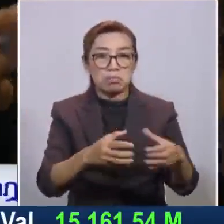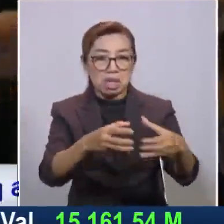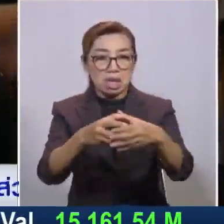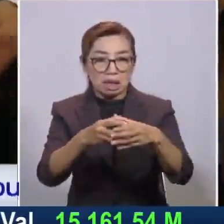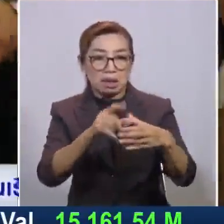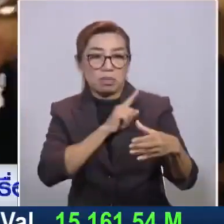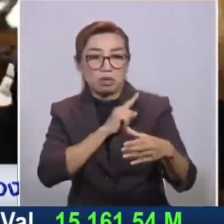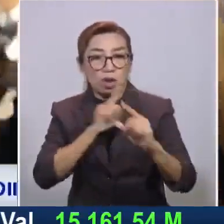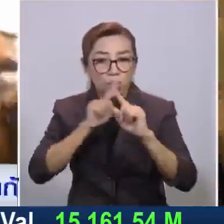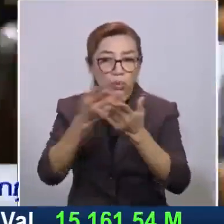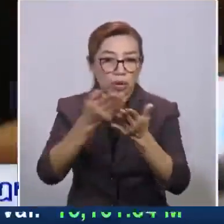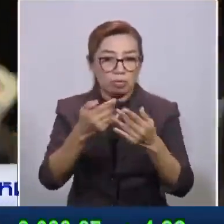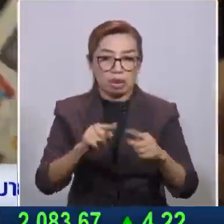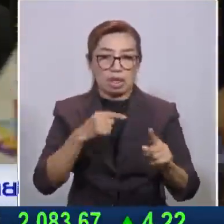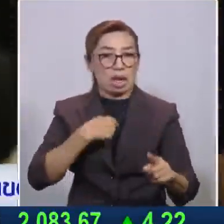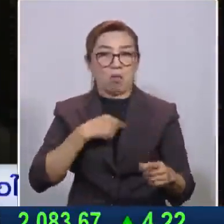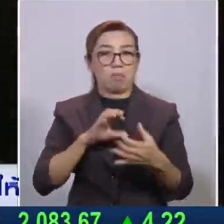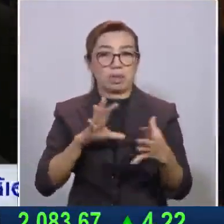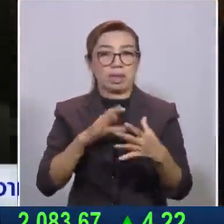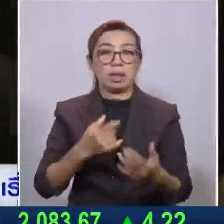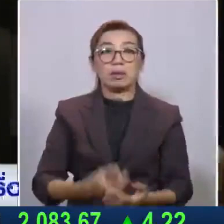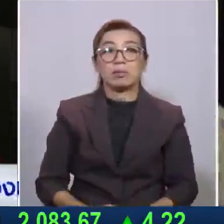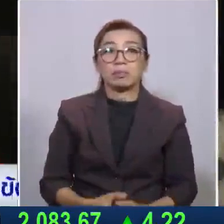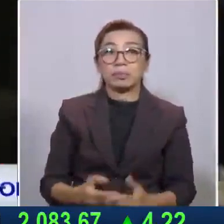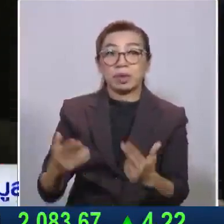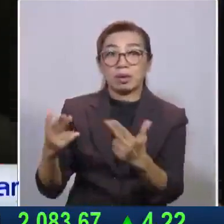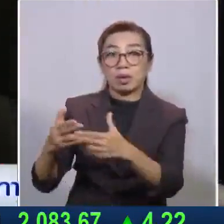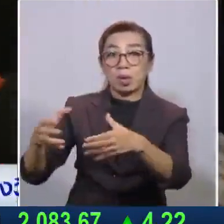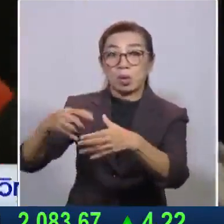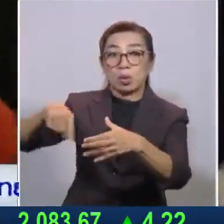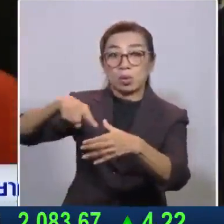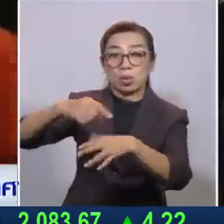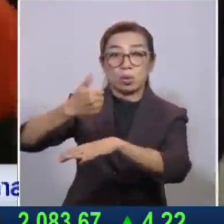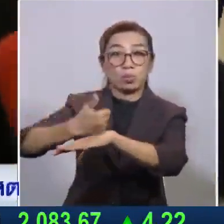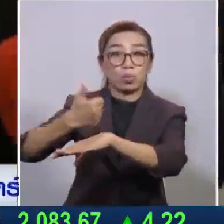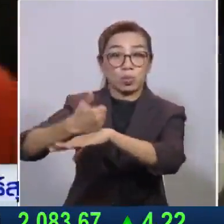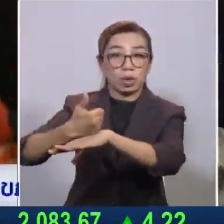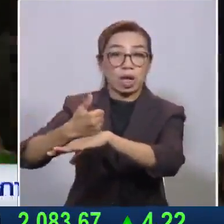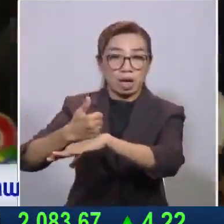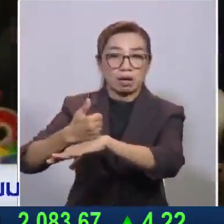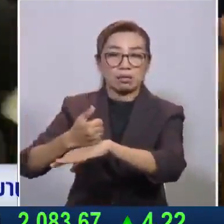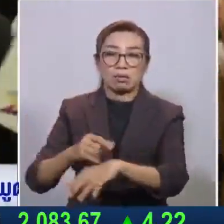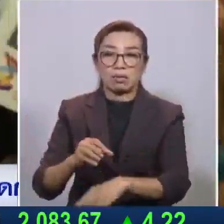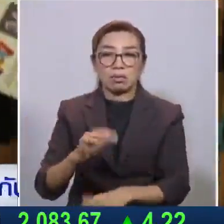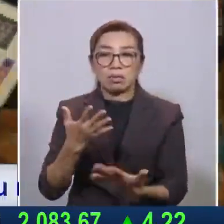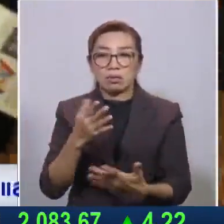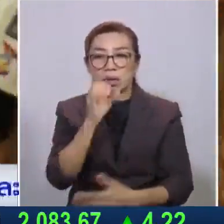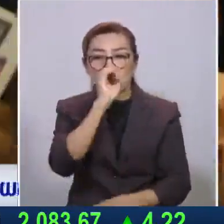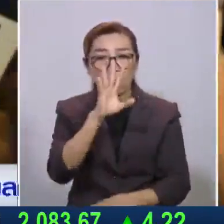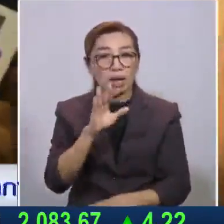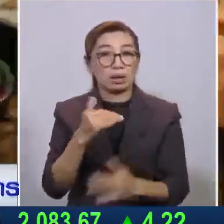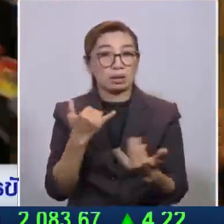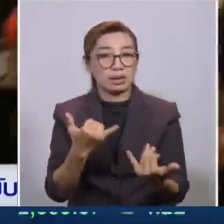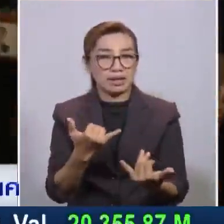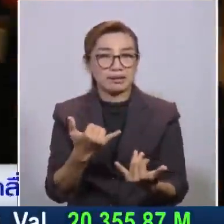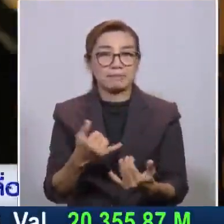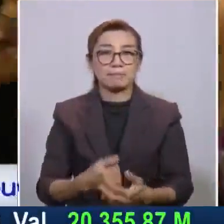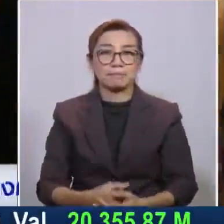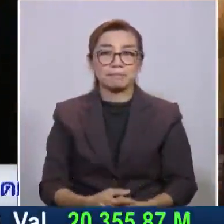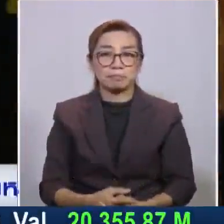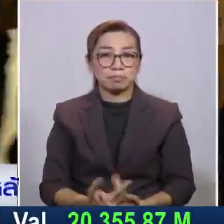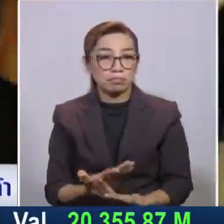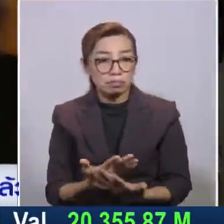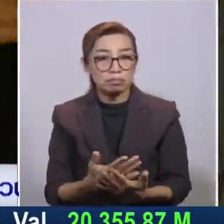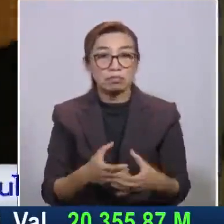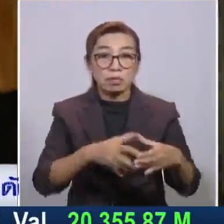ไม่ได้เกี่ยวข้องนะคะขณะที่นายเพียรพันธ์สาลีรัฐวิภาคหัวหน้าพรรครวมไทยสร้างชาติค่ะก็บอกเหมือนกันค่ะว่ายัง